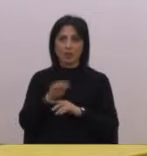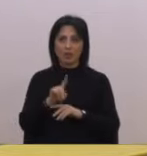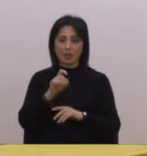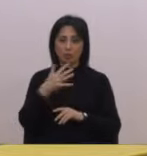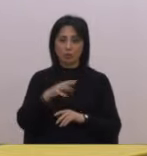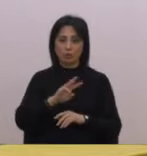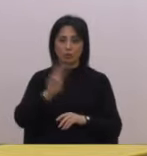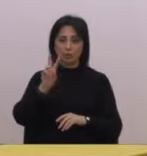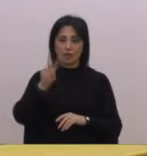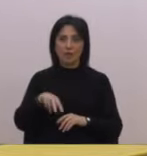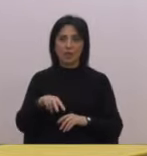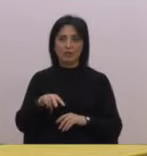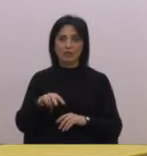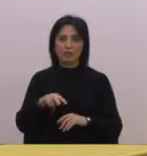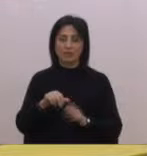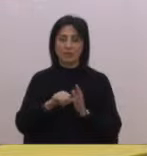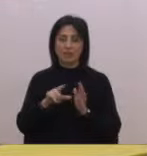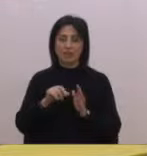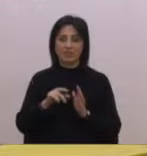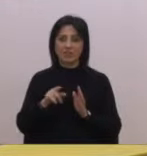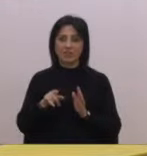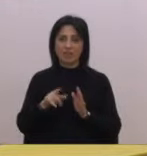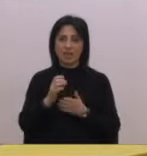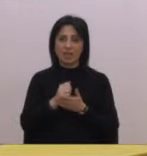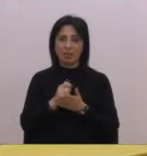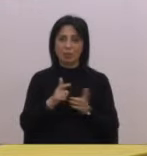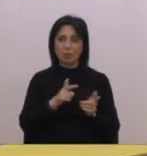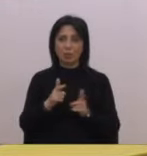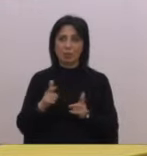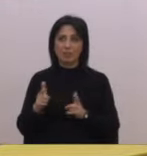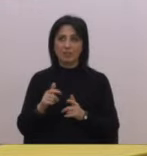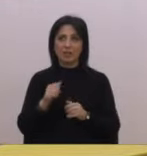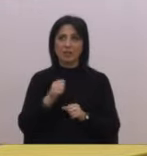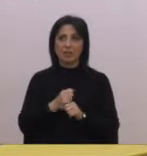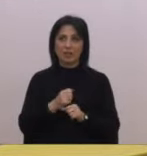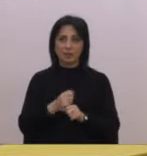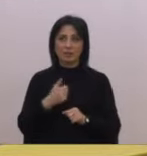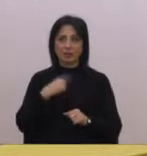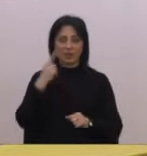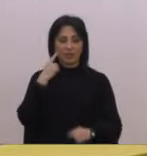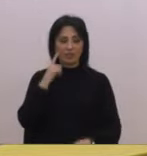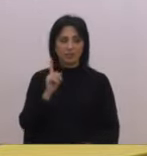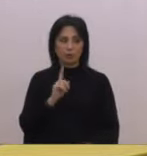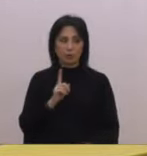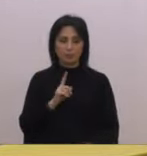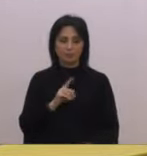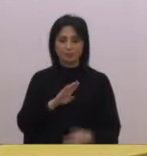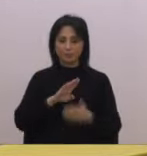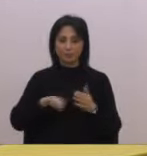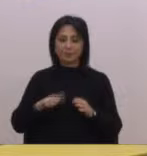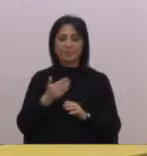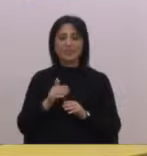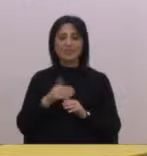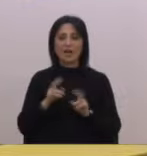150 მილიონი ლარის საინვესტიციო რესურსის მობილიზება მოხდება. Ჩვენ გვესმის, რომ გარდა